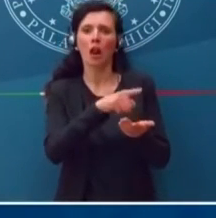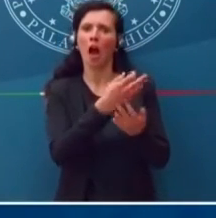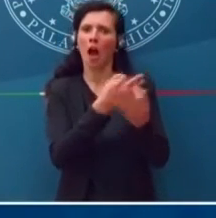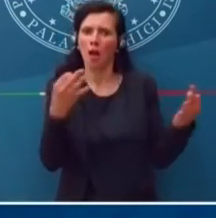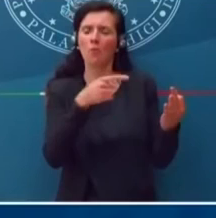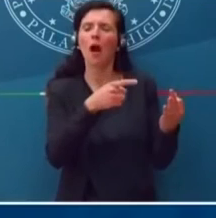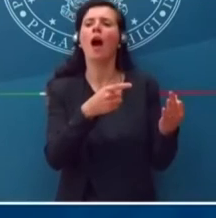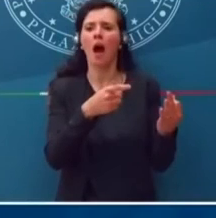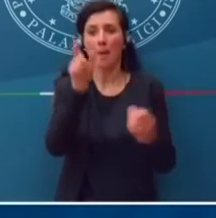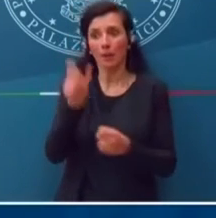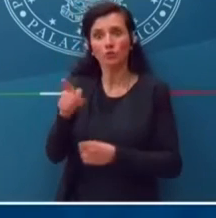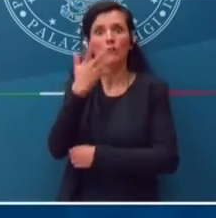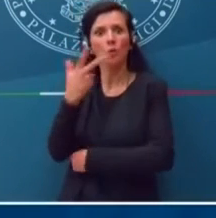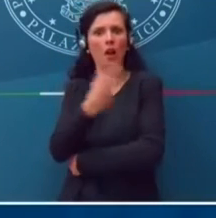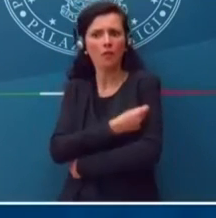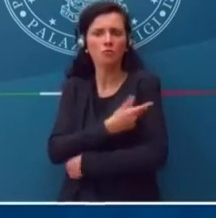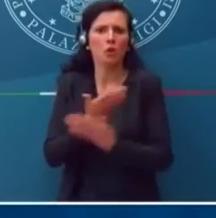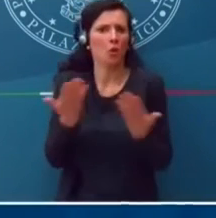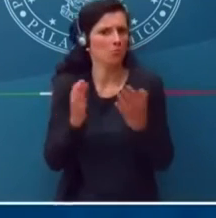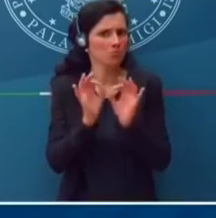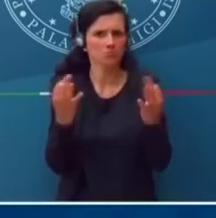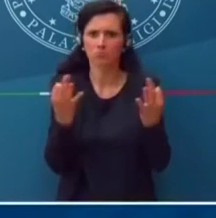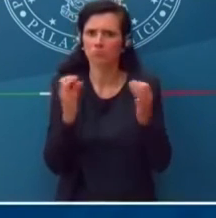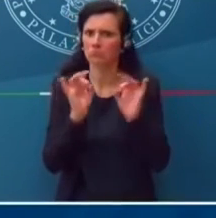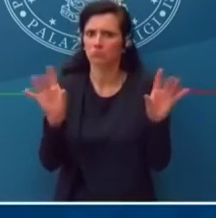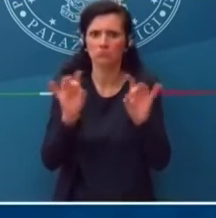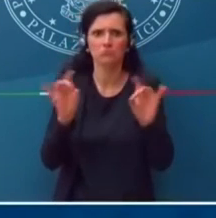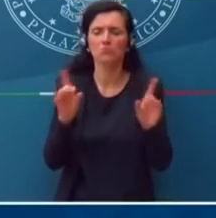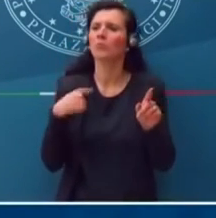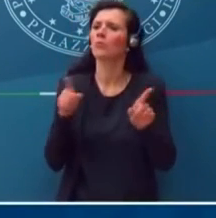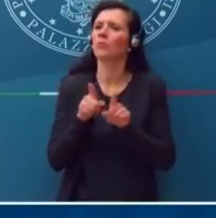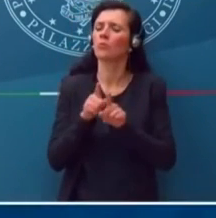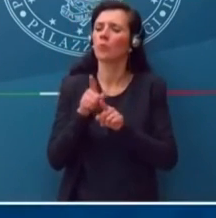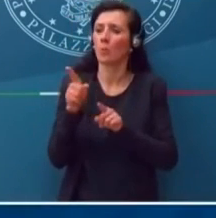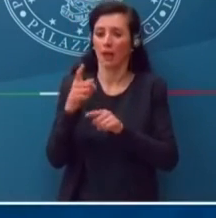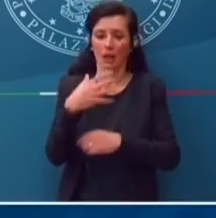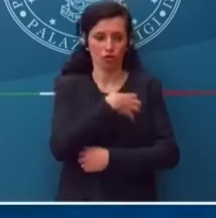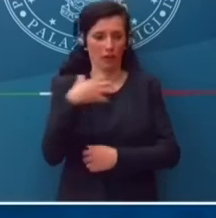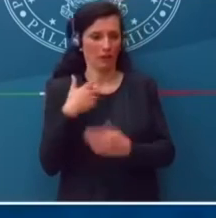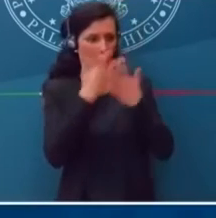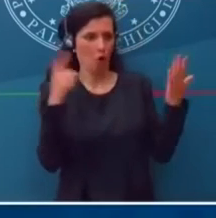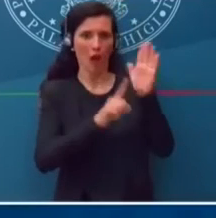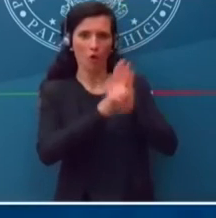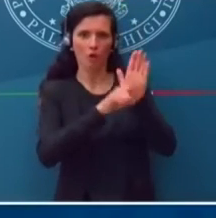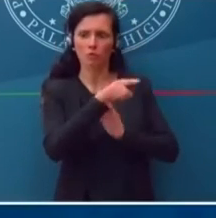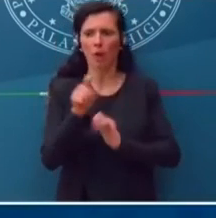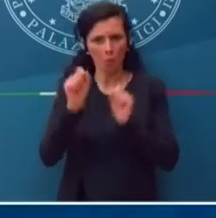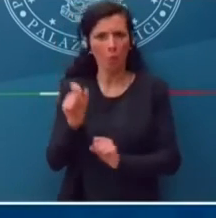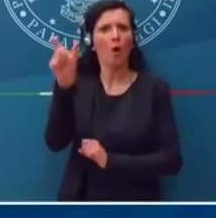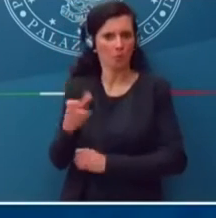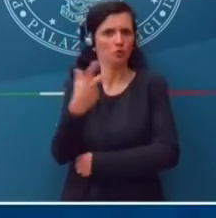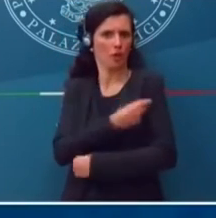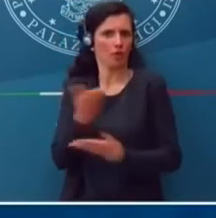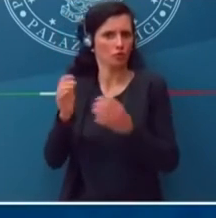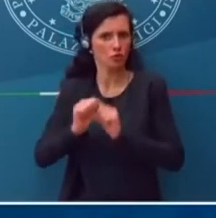qualcosa che va contro quella che è l'evidenza scientifica. Mi ripeto nel dato,